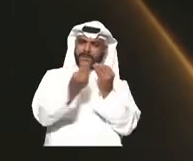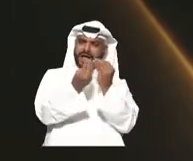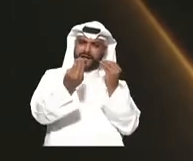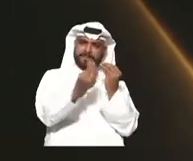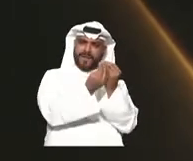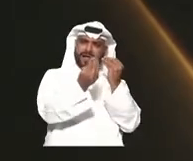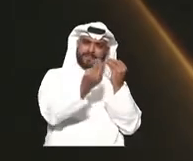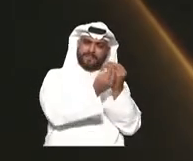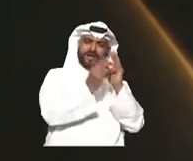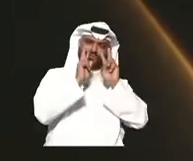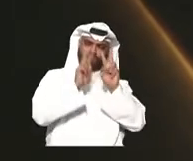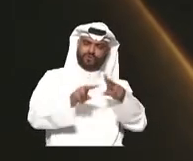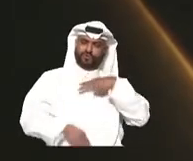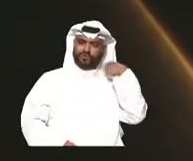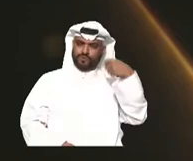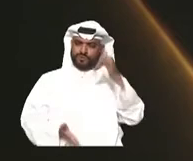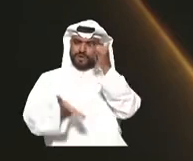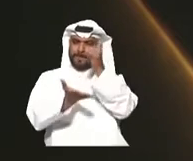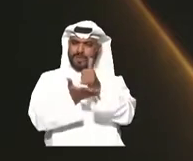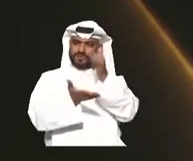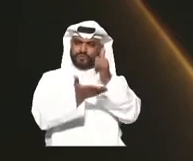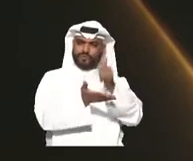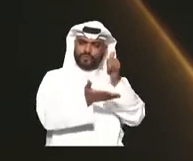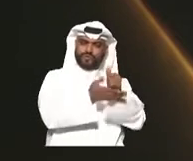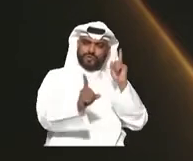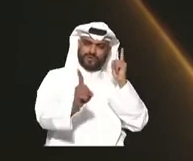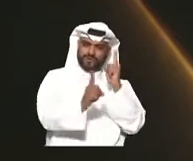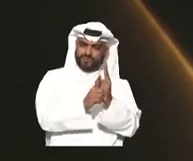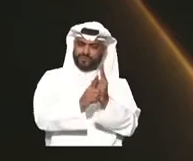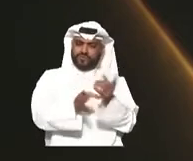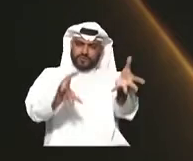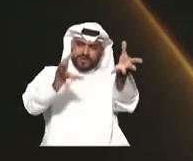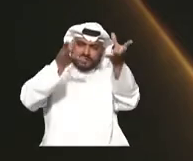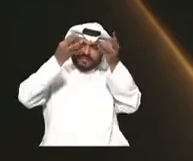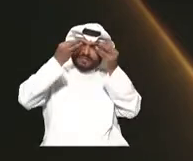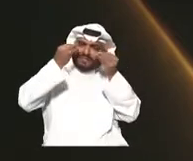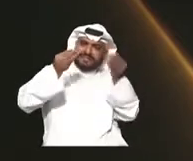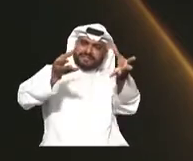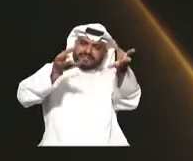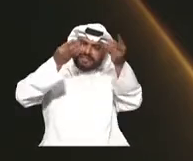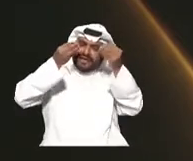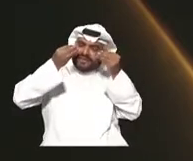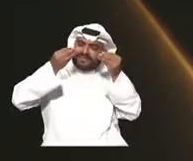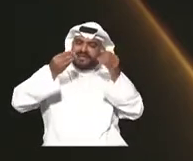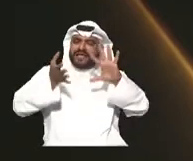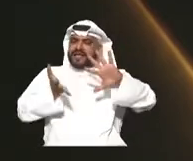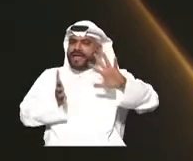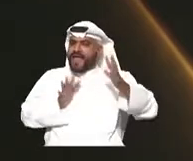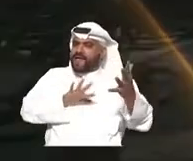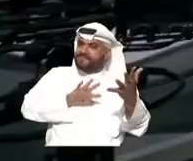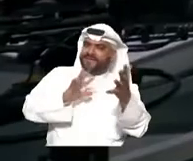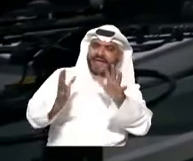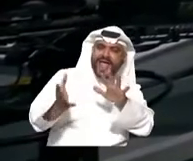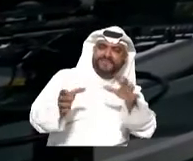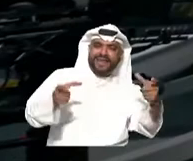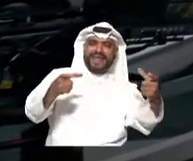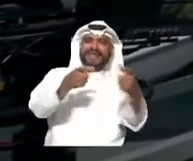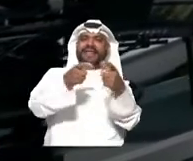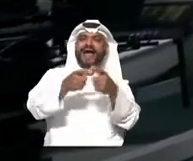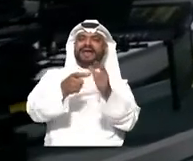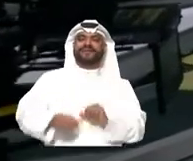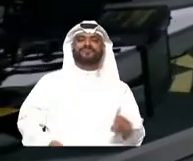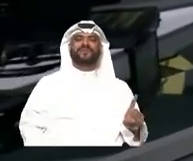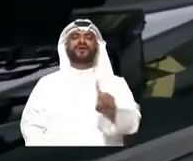العديد من المسؤولين وقد نهل منهم فنون الإدارة. برأيكم دكتور عايد، كيف أثر